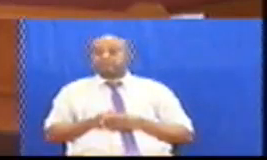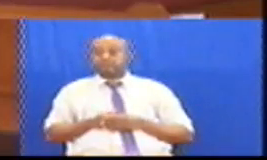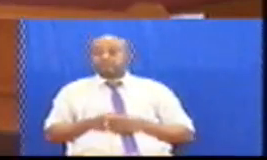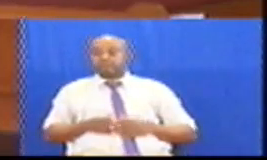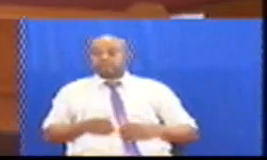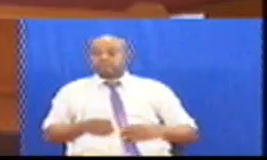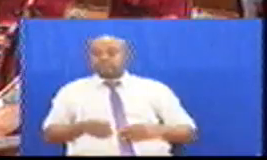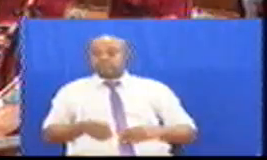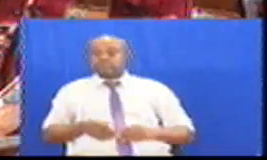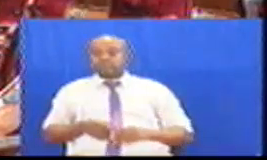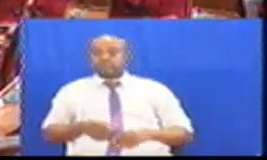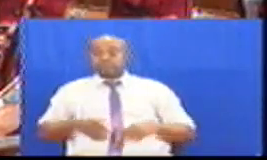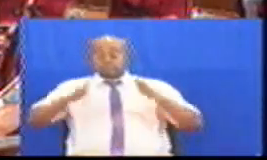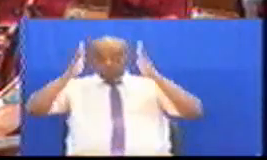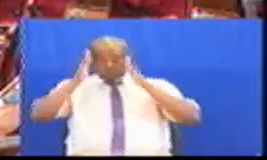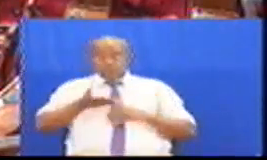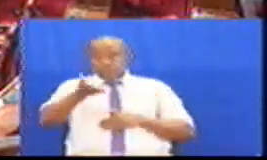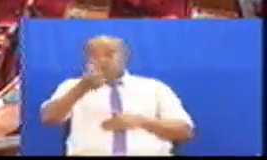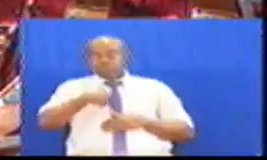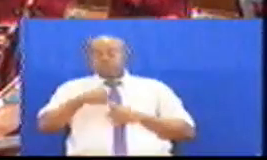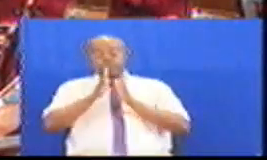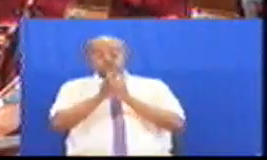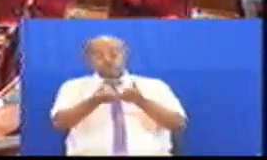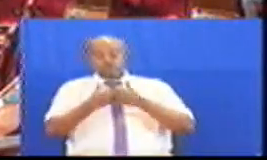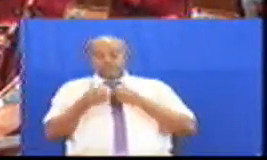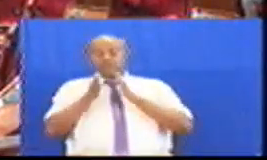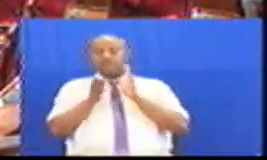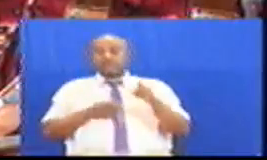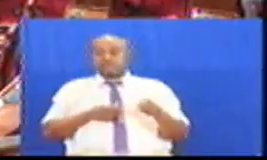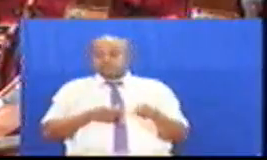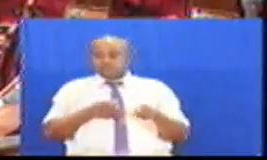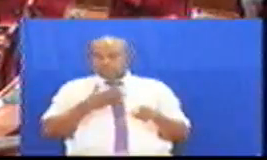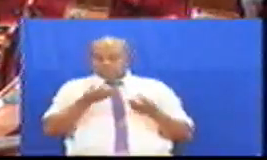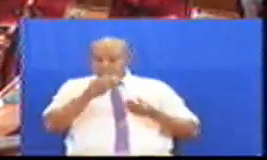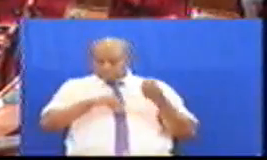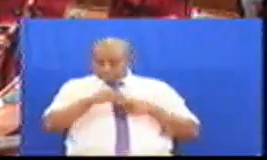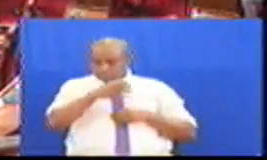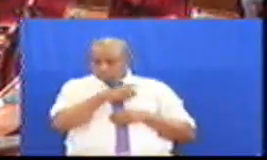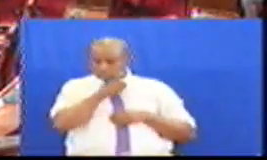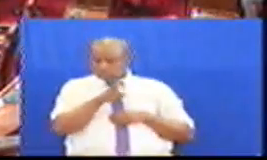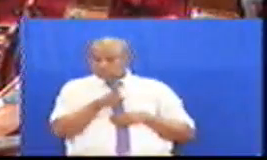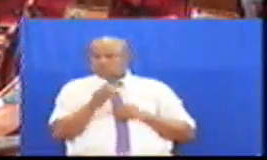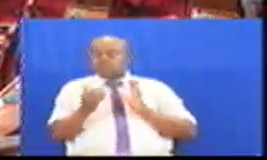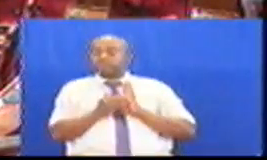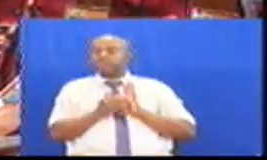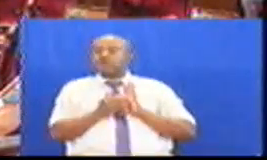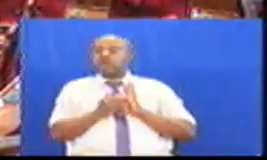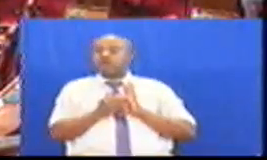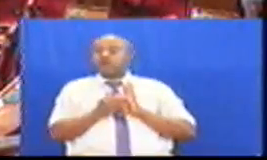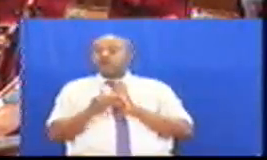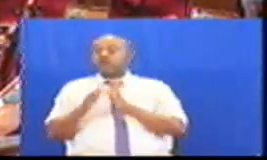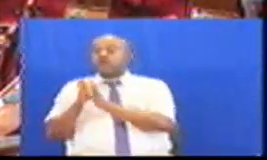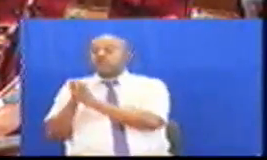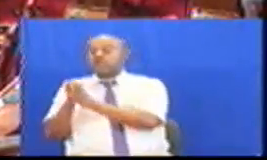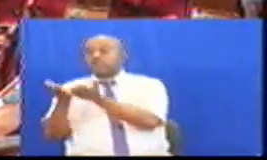Spika, na mimi nishukuru kwa kunipa nafasi nichangie Wizara ya Sheria na Katiba. Kwanza nianze kwa